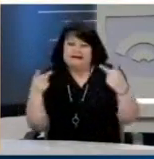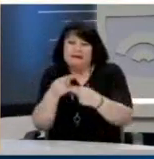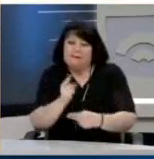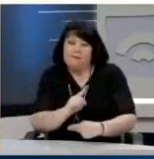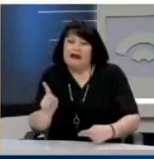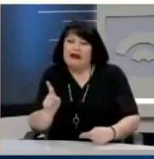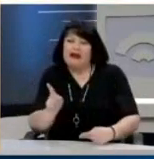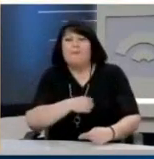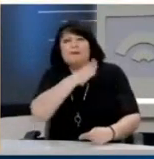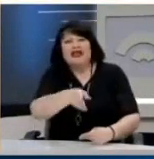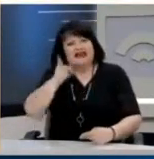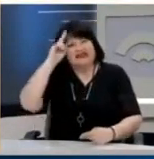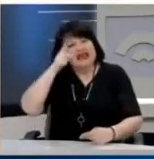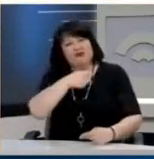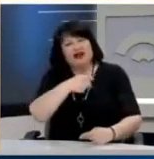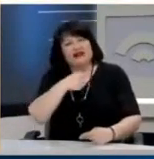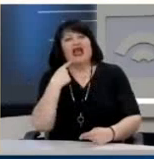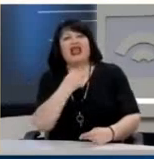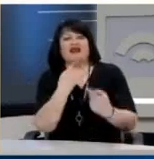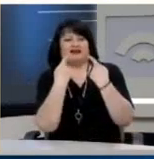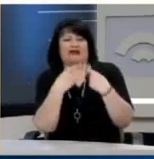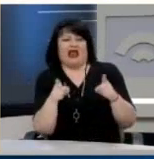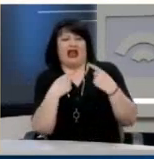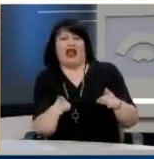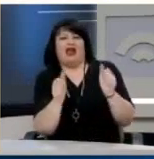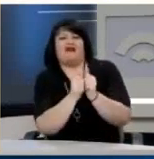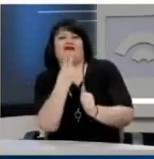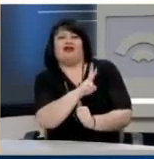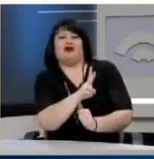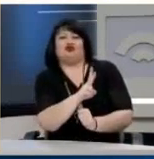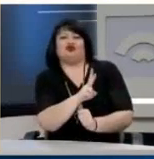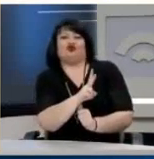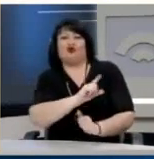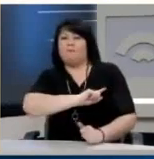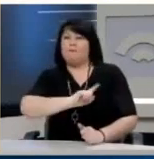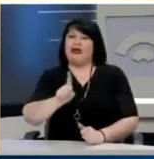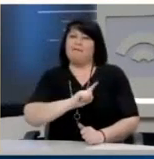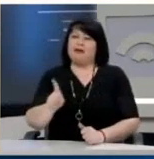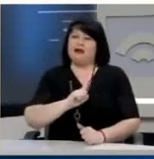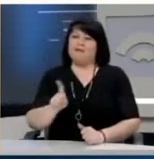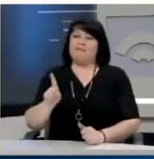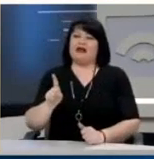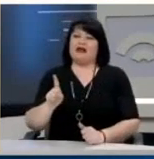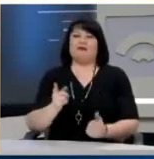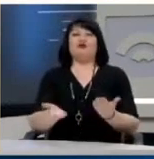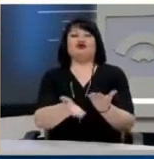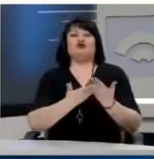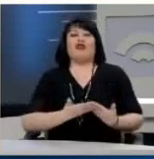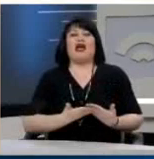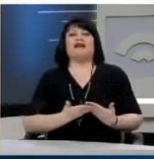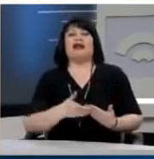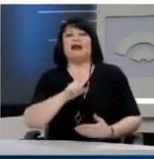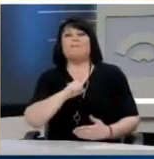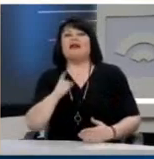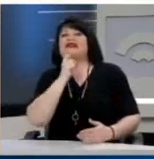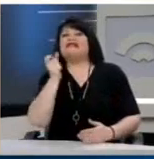και πηγαίνατε στο Βερολίνο και λέγατε άλλα στους φίλους σας και στους εταίρους σας. Μην τους αφήσετε και μην τους ευνοείτε έτσι και μην τους αφήσετε